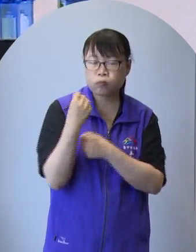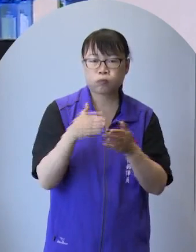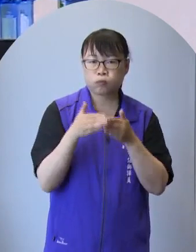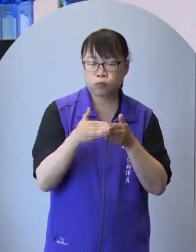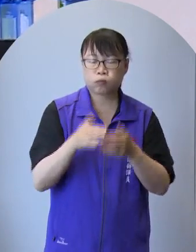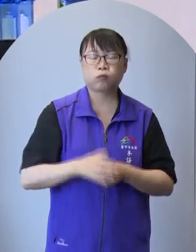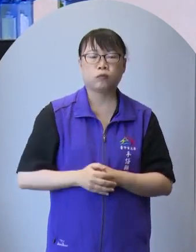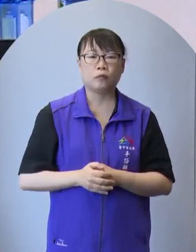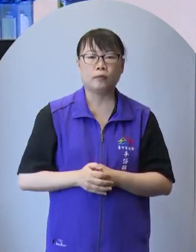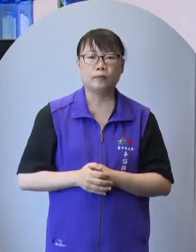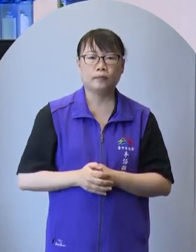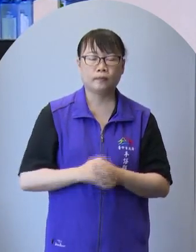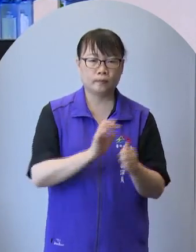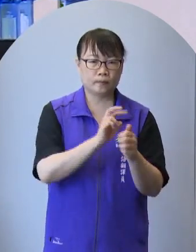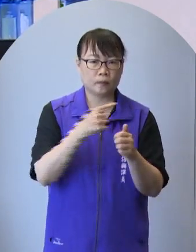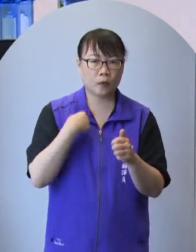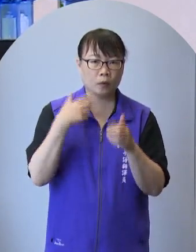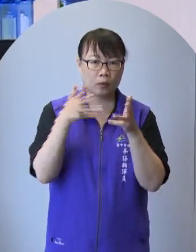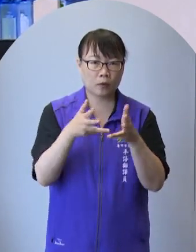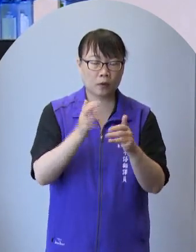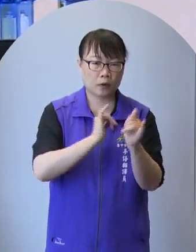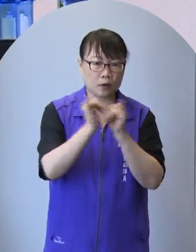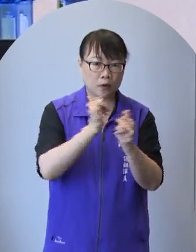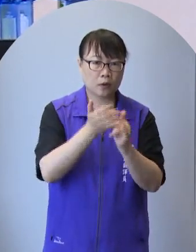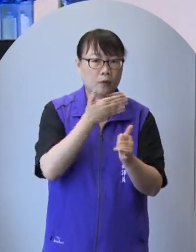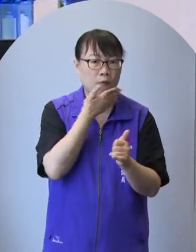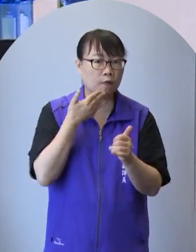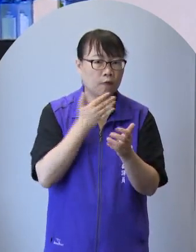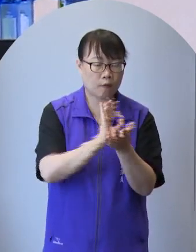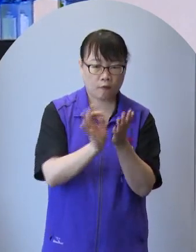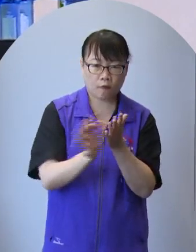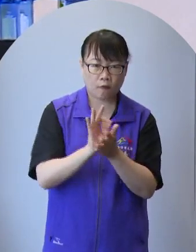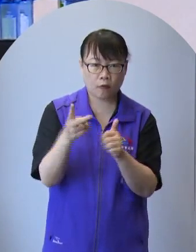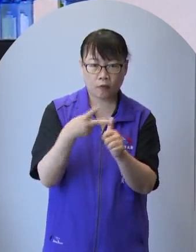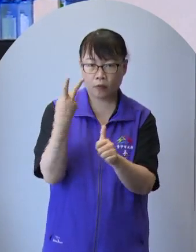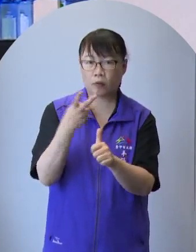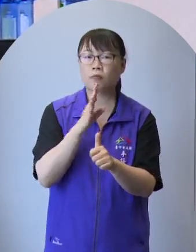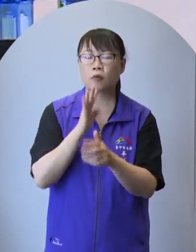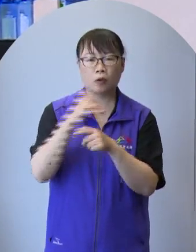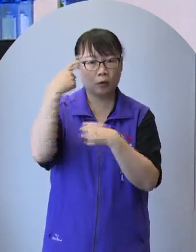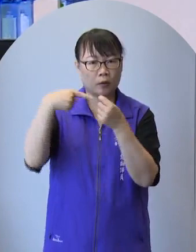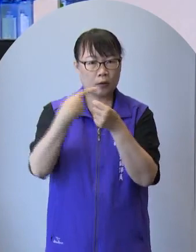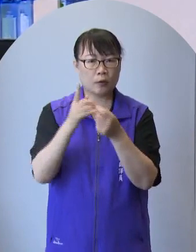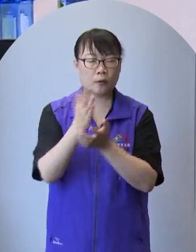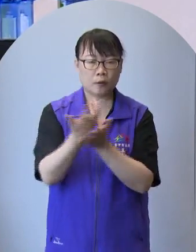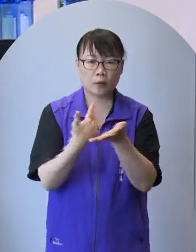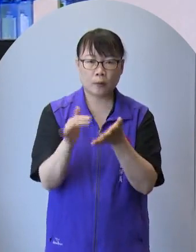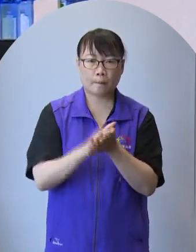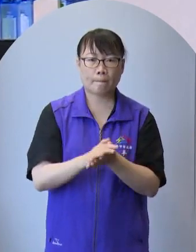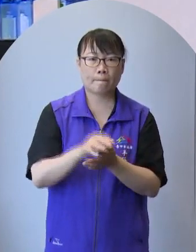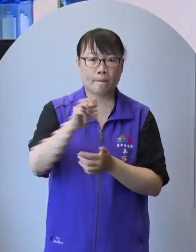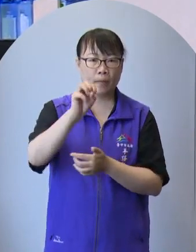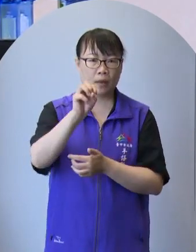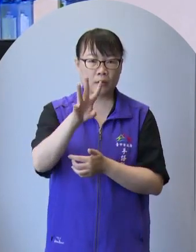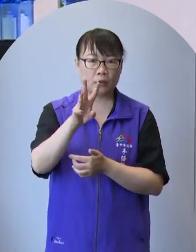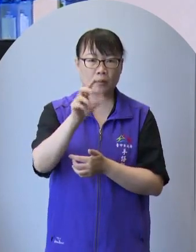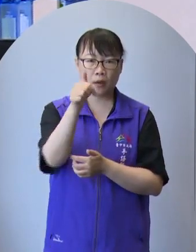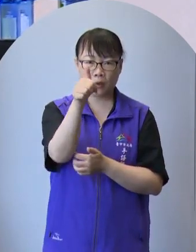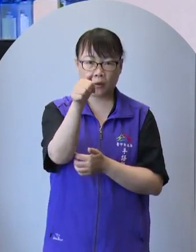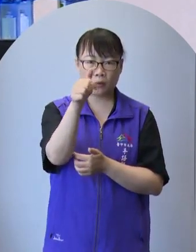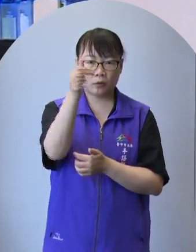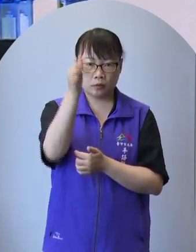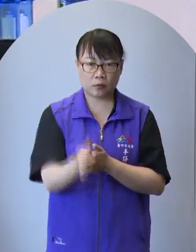加强照顾。所以我们的社会福利支出占第二名，那明年编的是355亿哈，